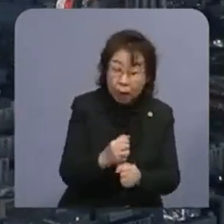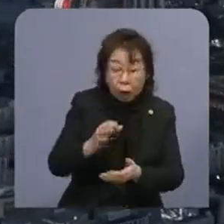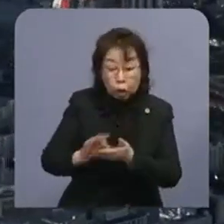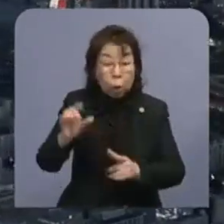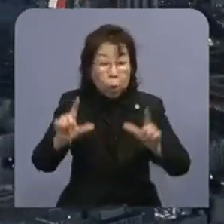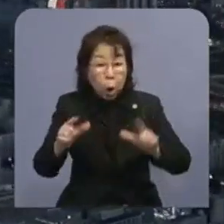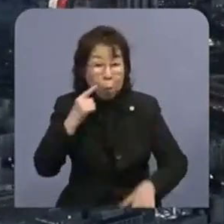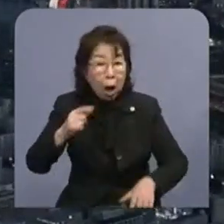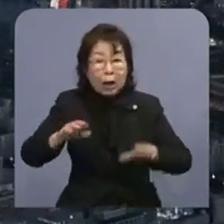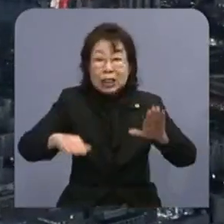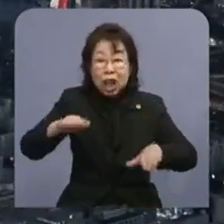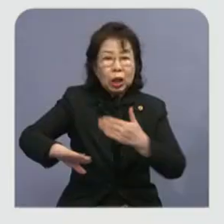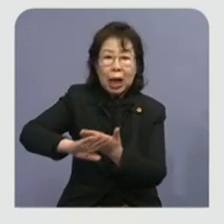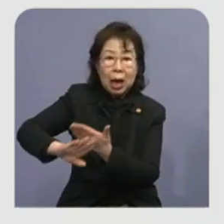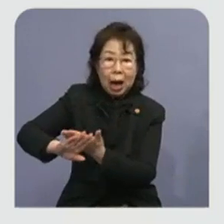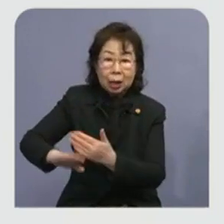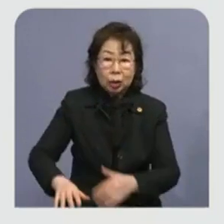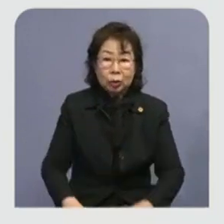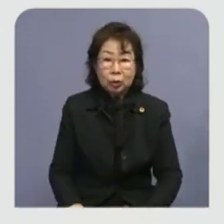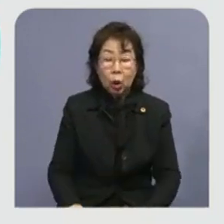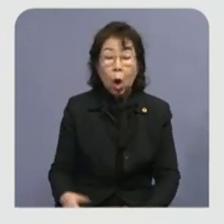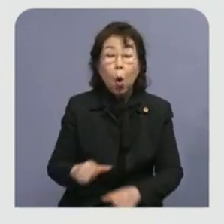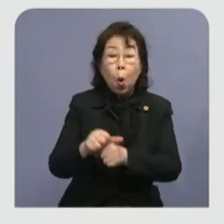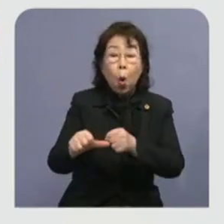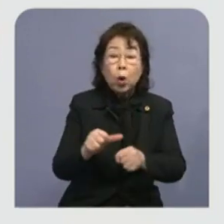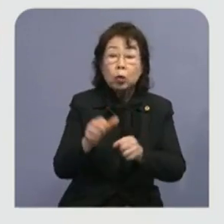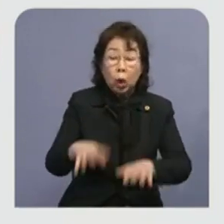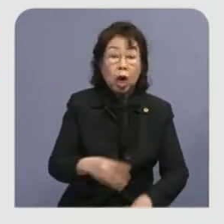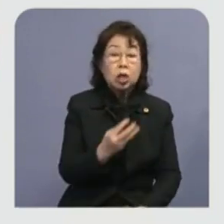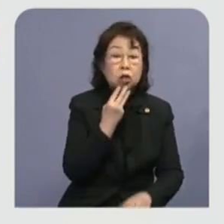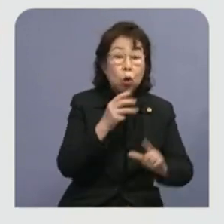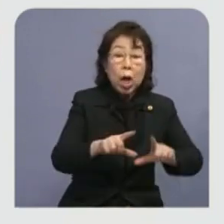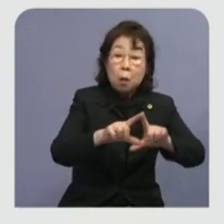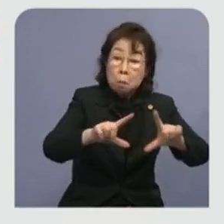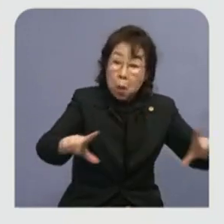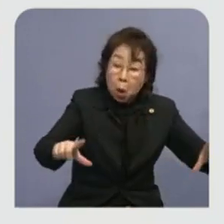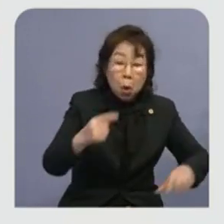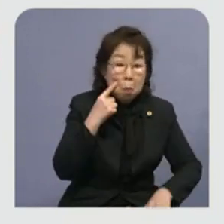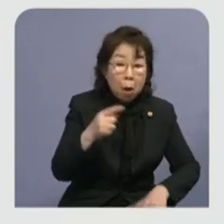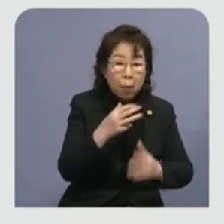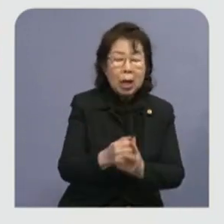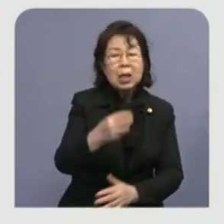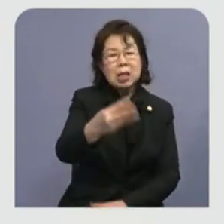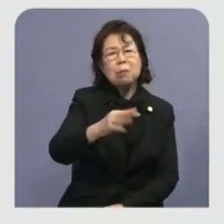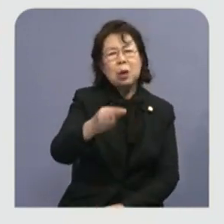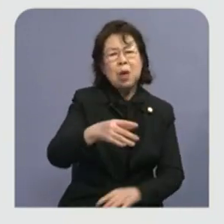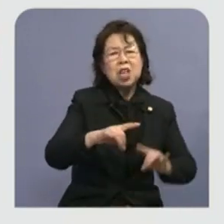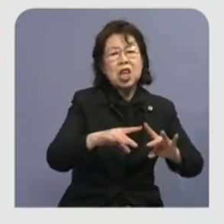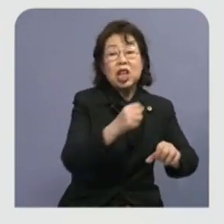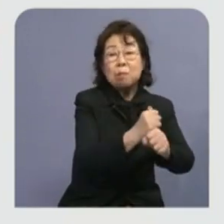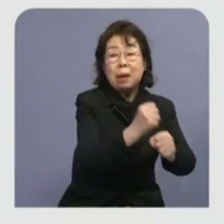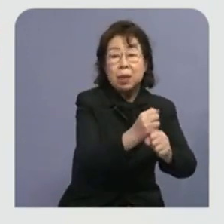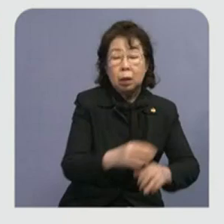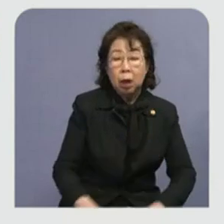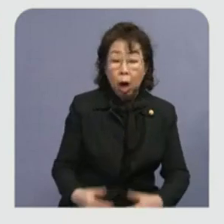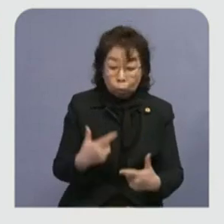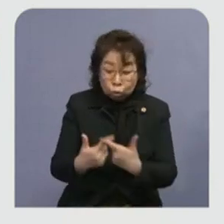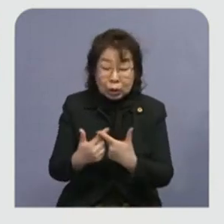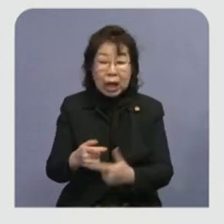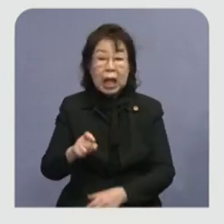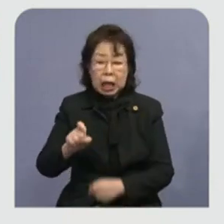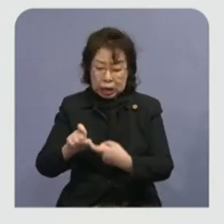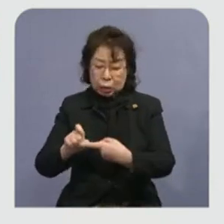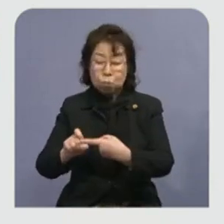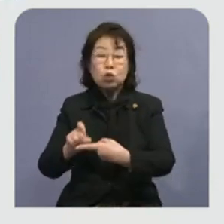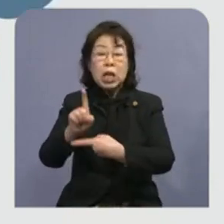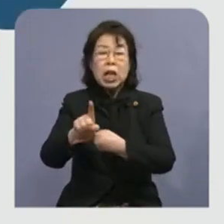보면 지역별 격차가 심합니다 최근 5년간 서울의 평균 전력생산량은 3400여 기가바트로 부산의 10분의